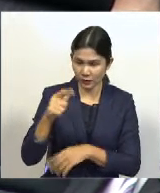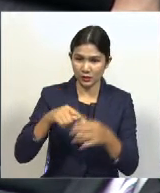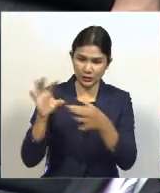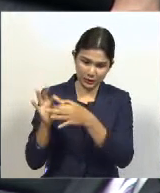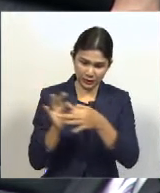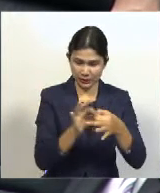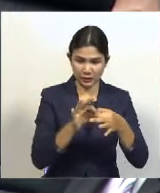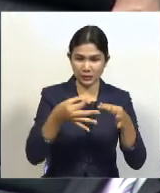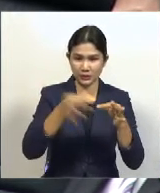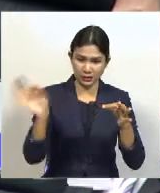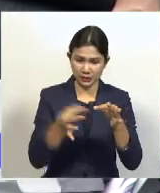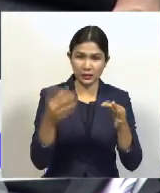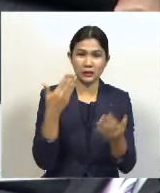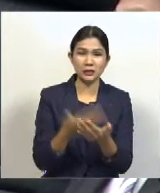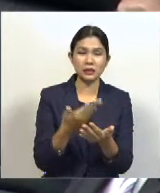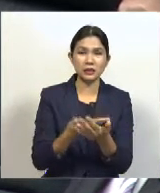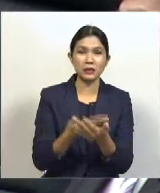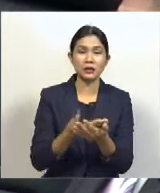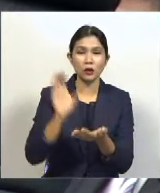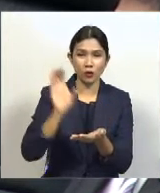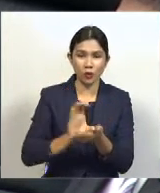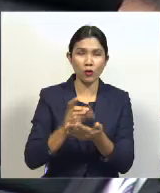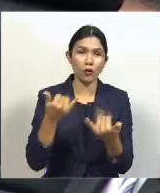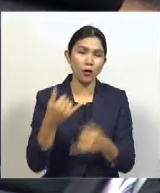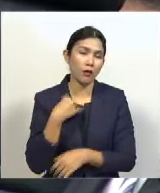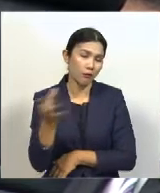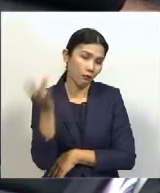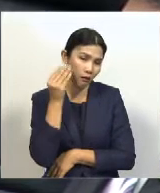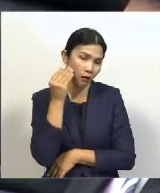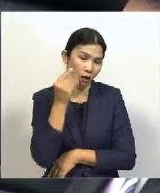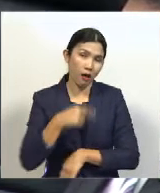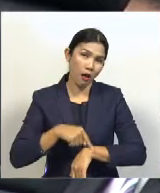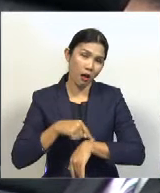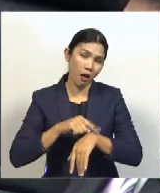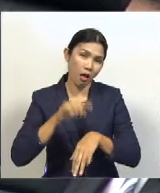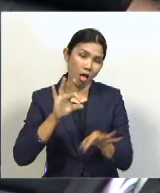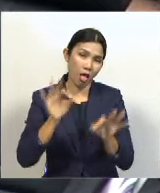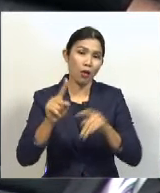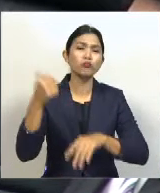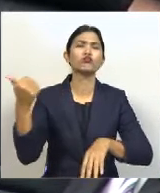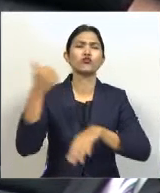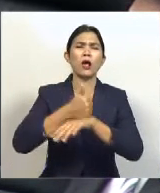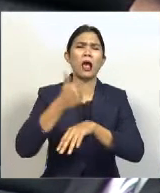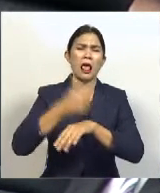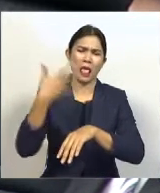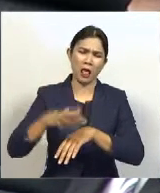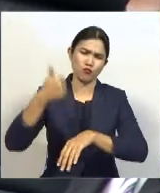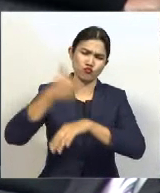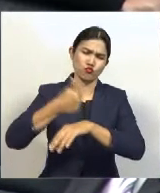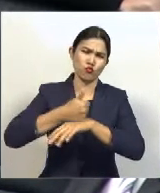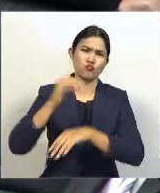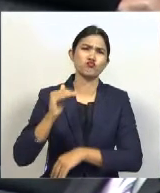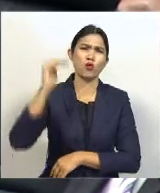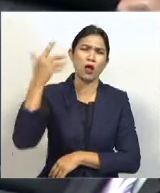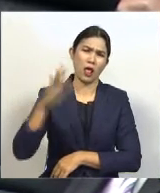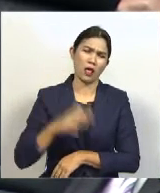หาของงบประมาณครับ ก็ผมกราบเรียนท่านผม ฟังท่านมาหลายนาทีแล้วท่านเป็นผู้หลักผู้ใหญ่แล้วนะครับ ครับ ขอให้เป็น